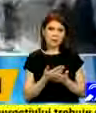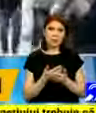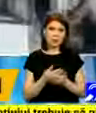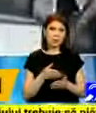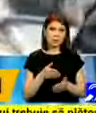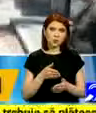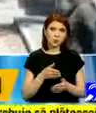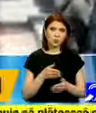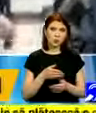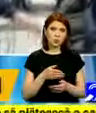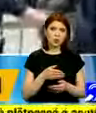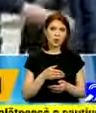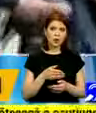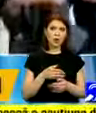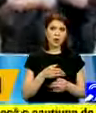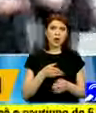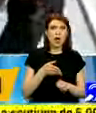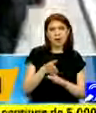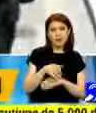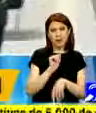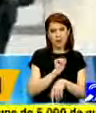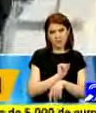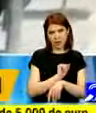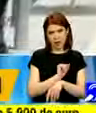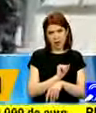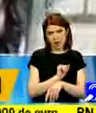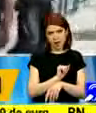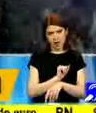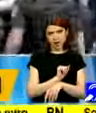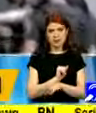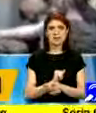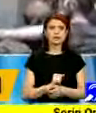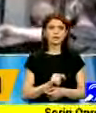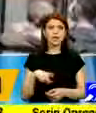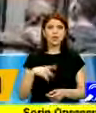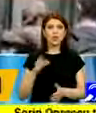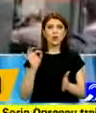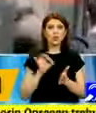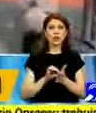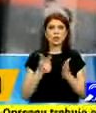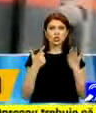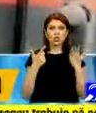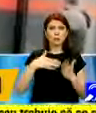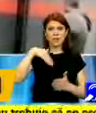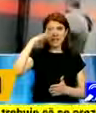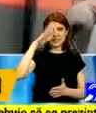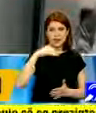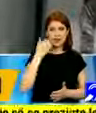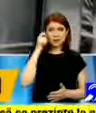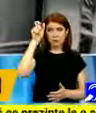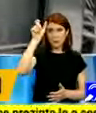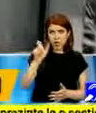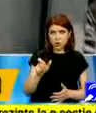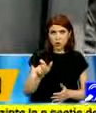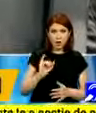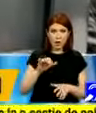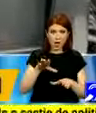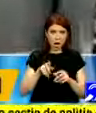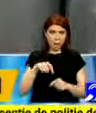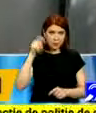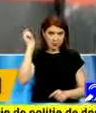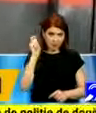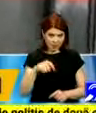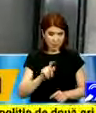și pentru a-i spăși pedeapsa cu închisoarea la care este condamnat. Este un termen de 7 zile în care persoana condamnată trebuie să se